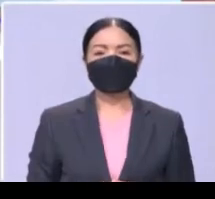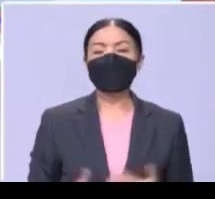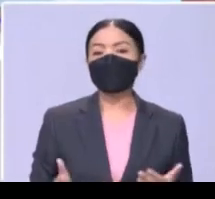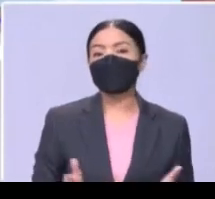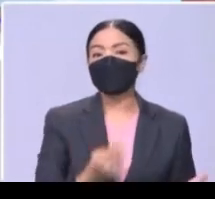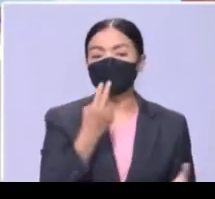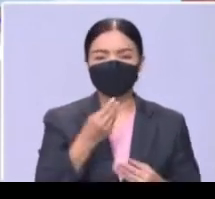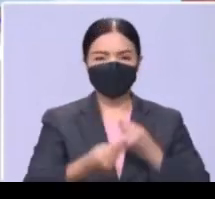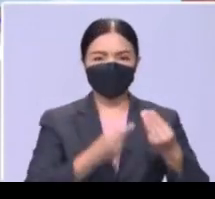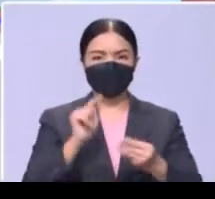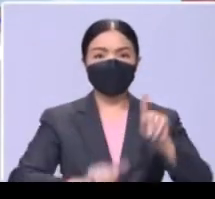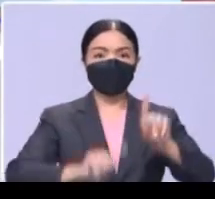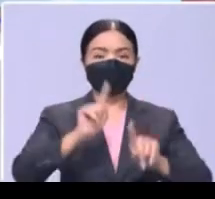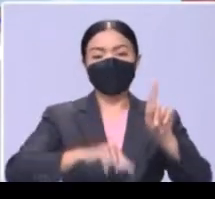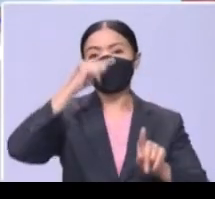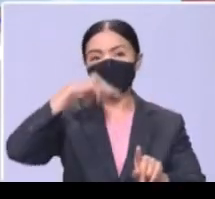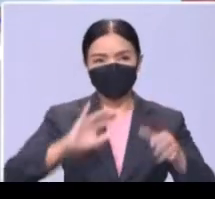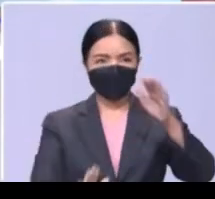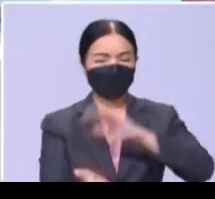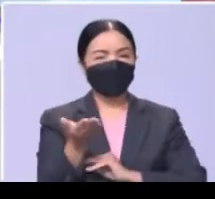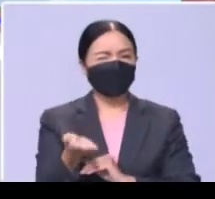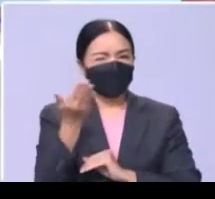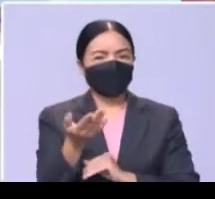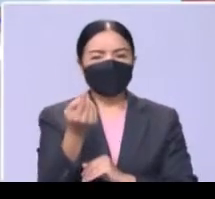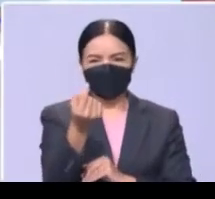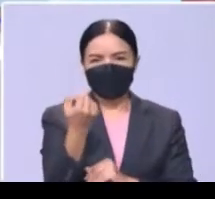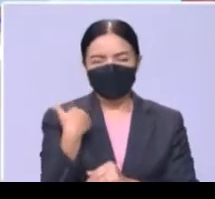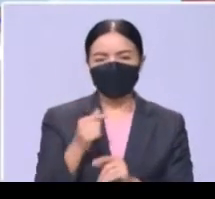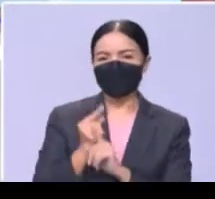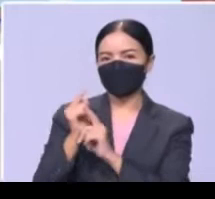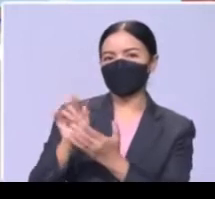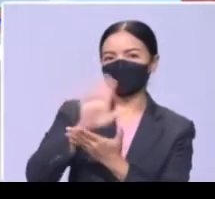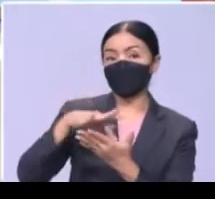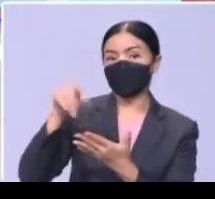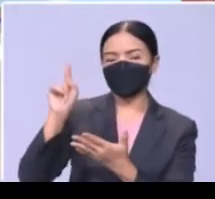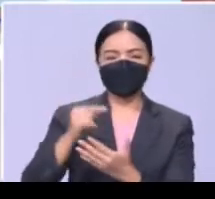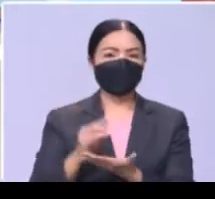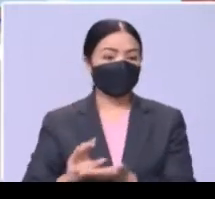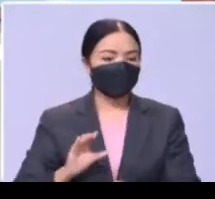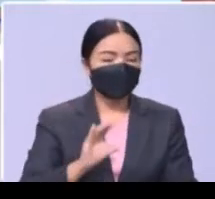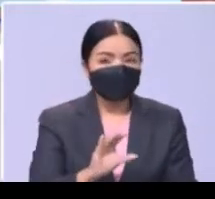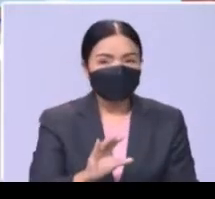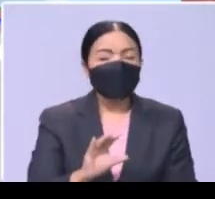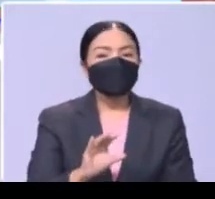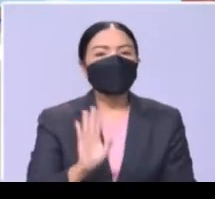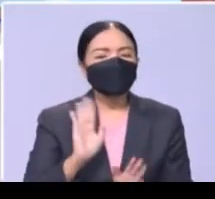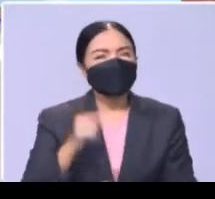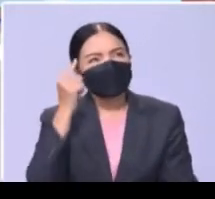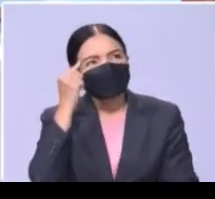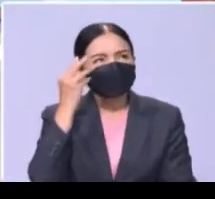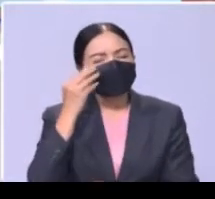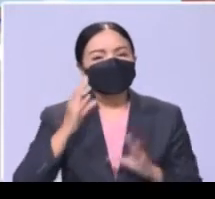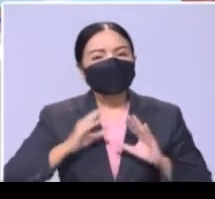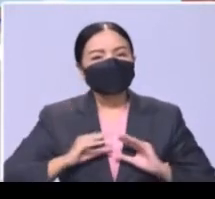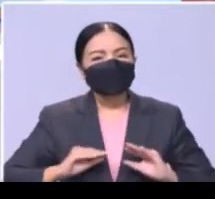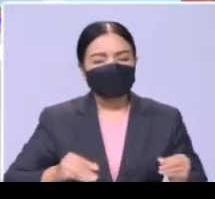เรามาดูตลาดหุ้นไทยนะคะช่วงเช้านี้เรากลับมาได้นะคะตามตลาดหุ้นต่างประเทศค่ะหลังจากนักลงทุนคลายความกังวลเกี่ยวกับไวรัสคอม